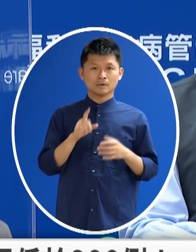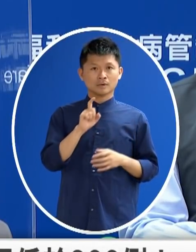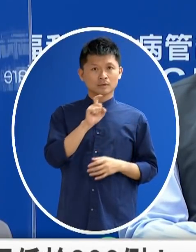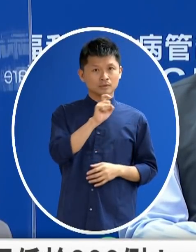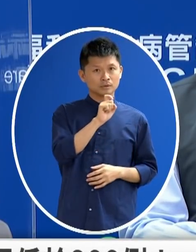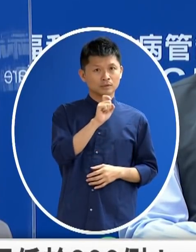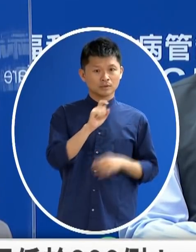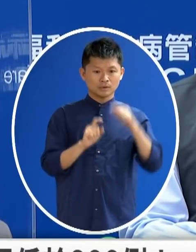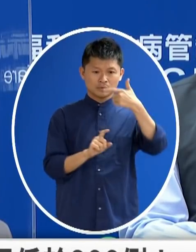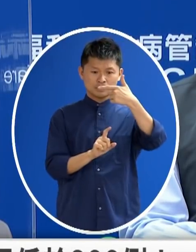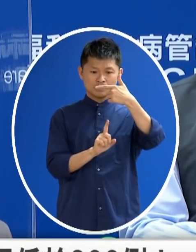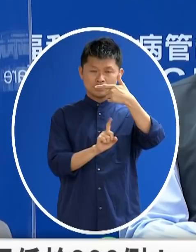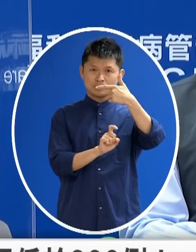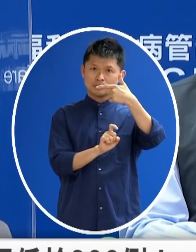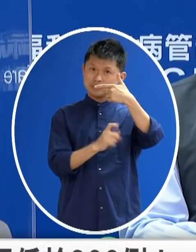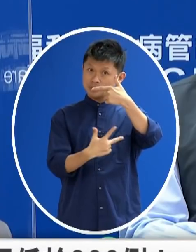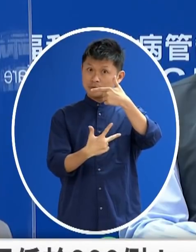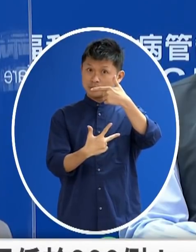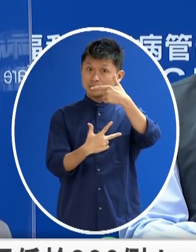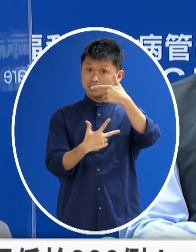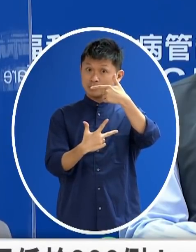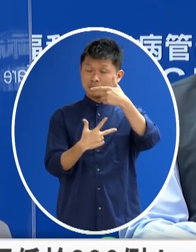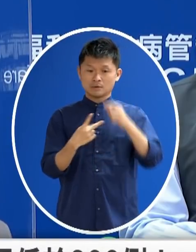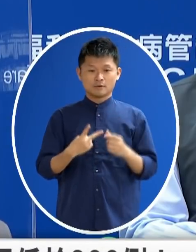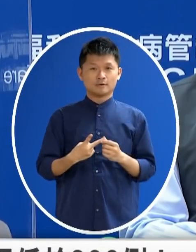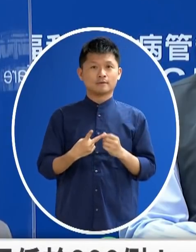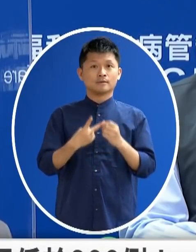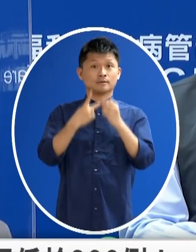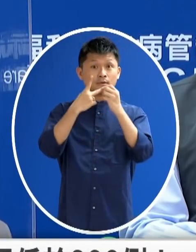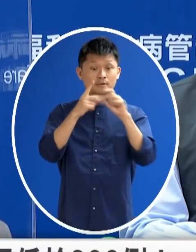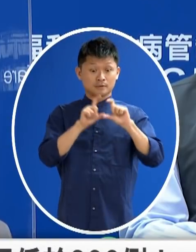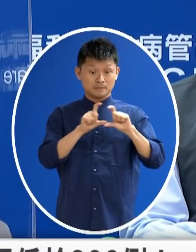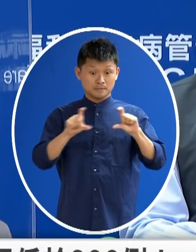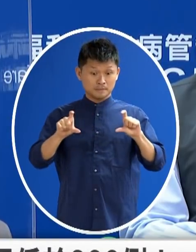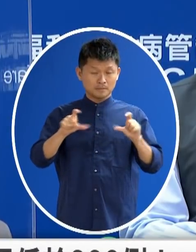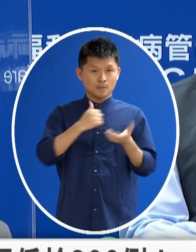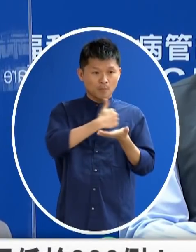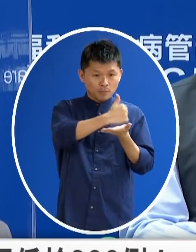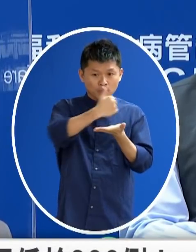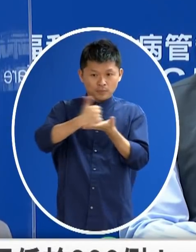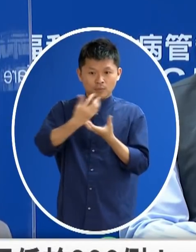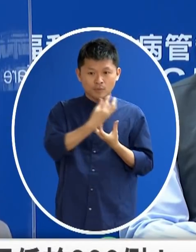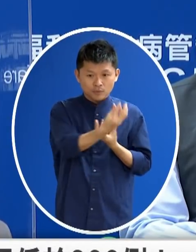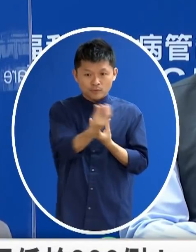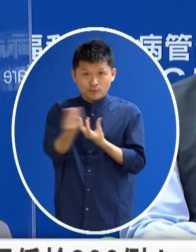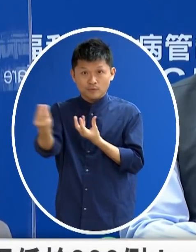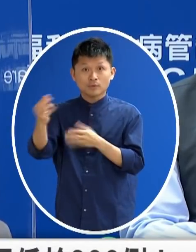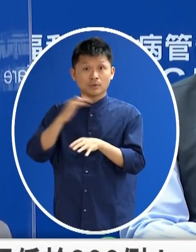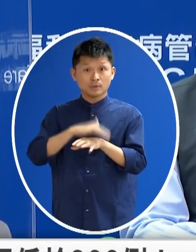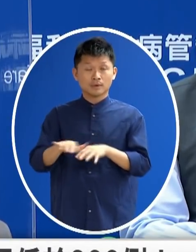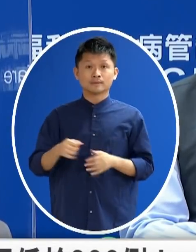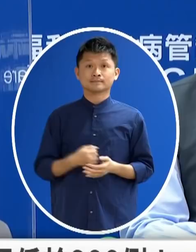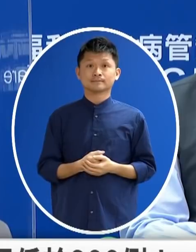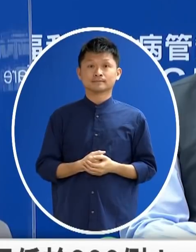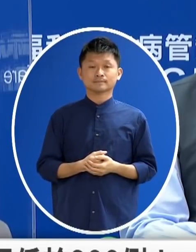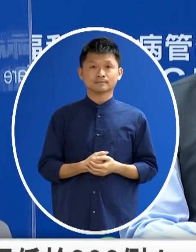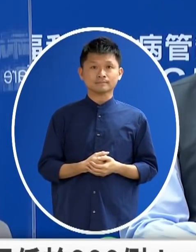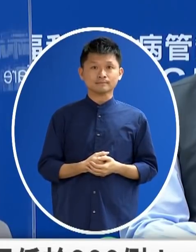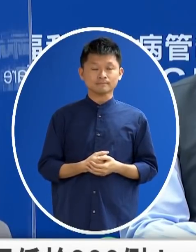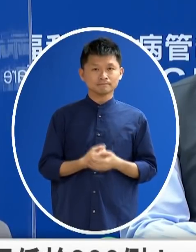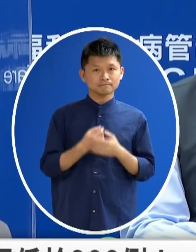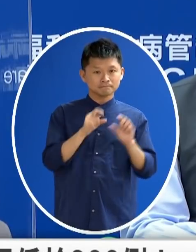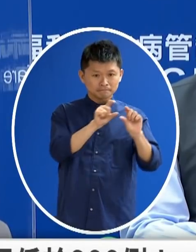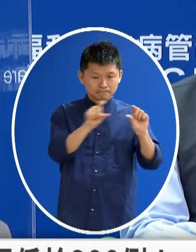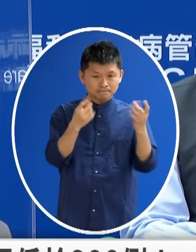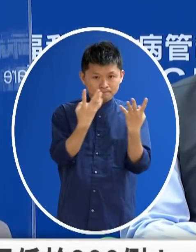16、17，我们在17会做第二次的一个配送，还是讲说让大家比较能够掌握这个